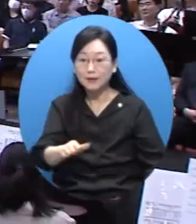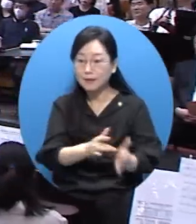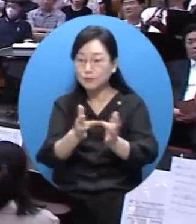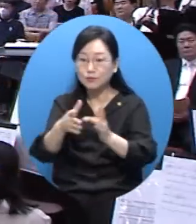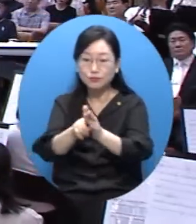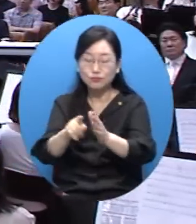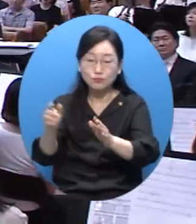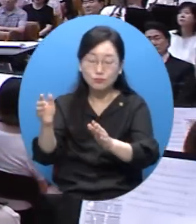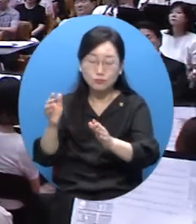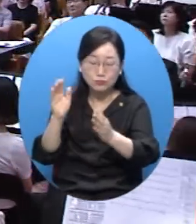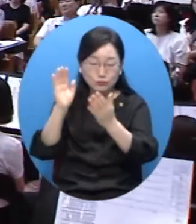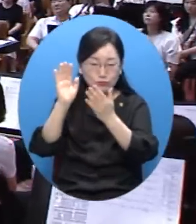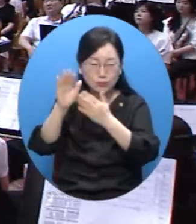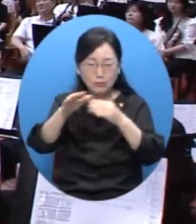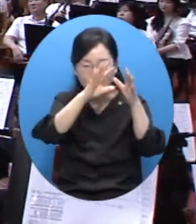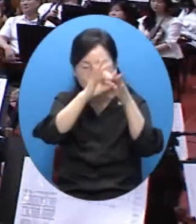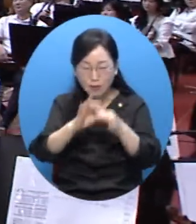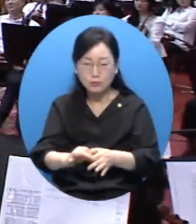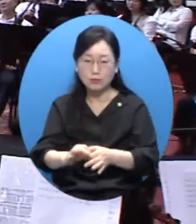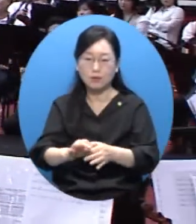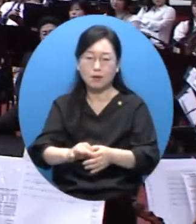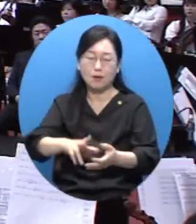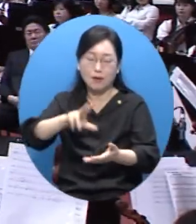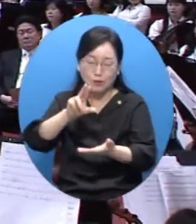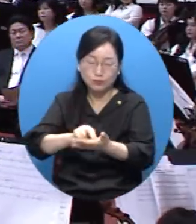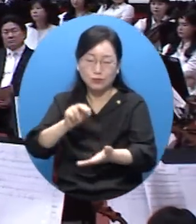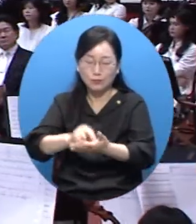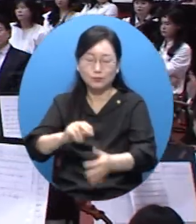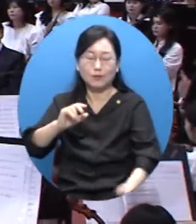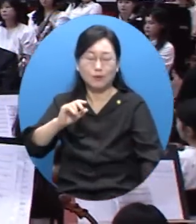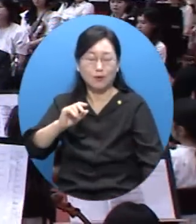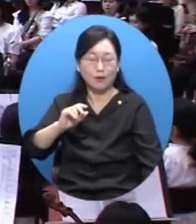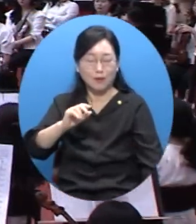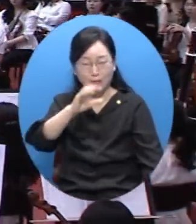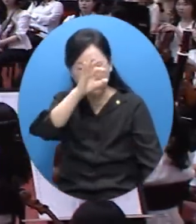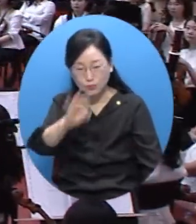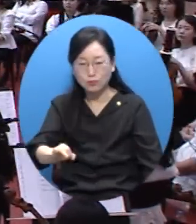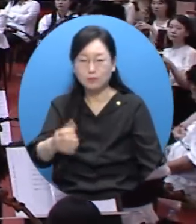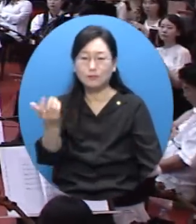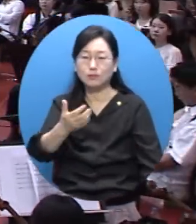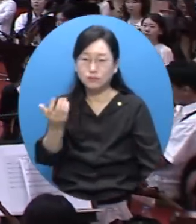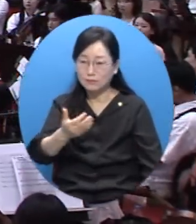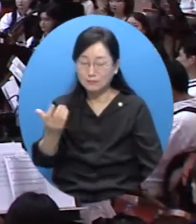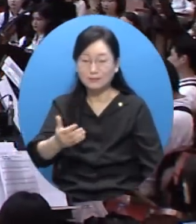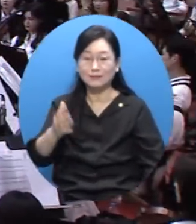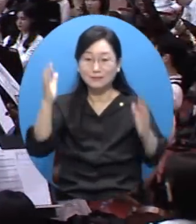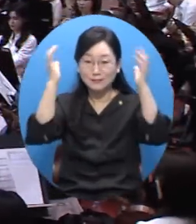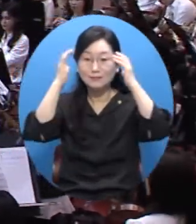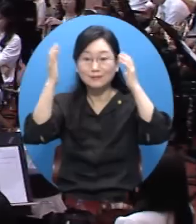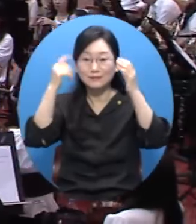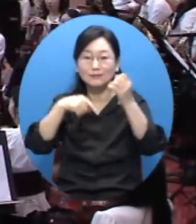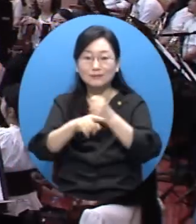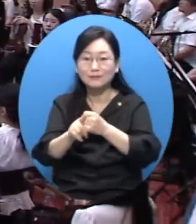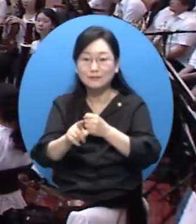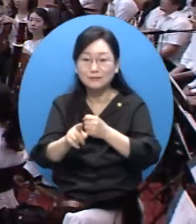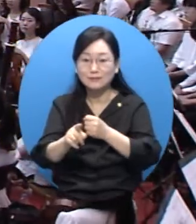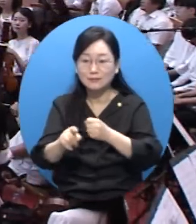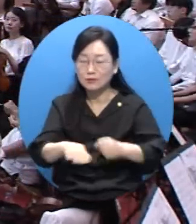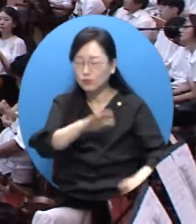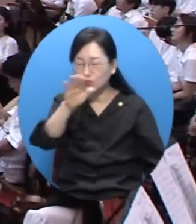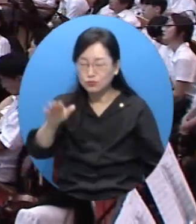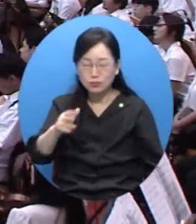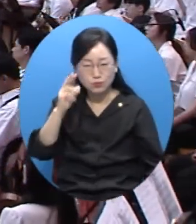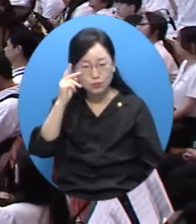나서도 계속 우리의 문제 가운데 빠져있고 계속 아프고 고통 가운데 있다고 하면 우리는